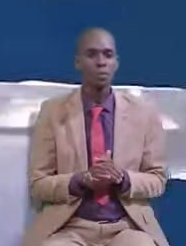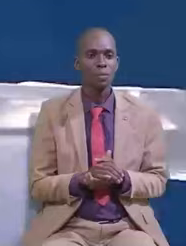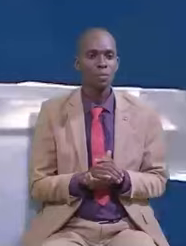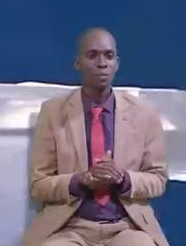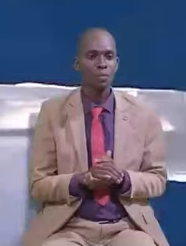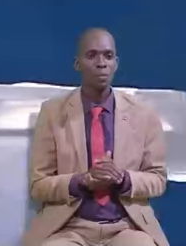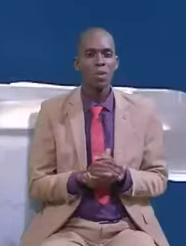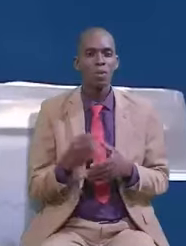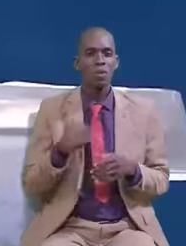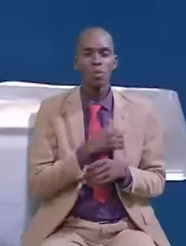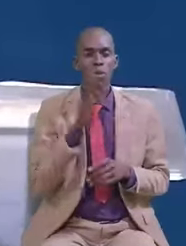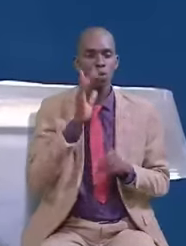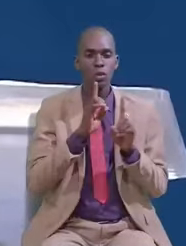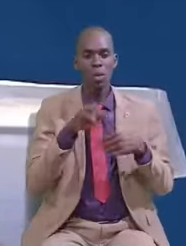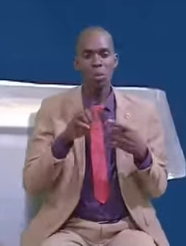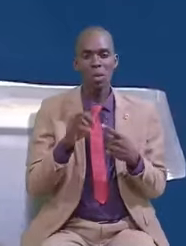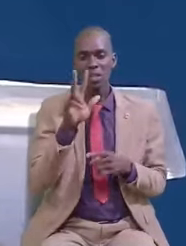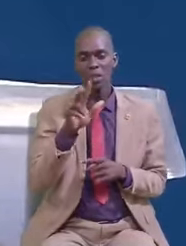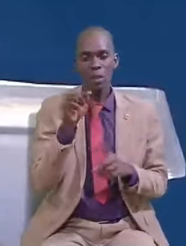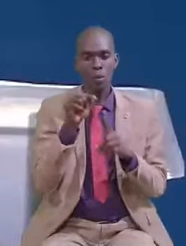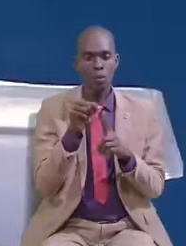Nous allons parler encore de trois points.